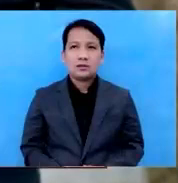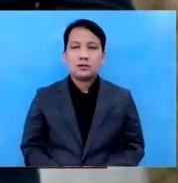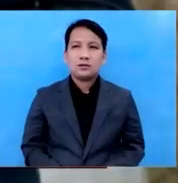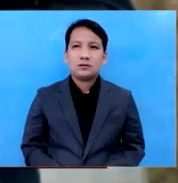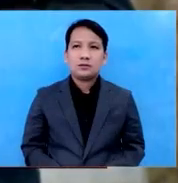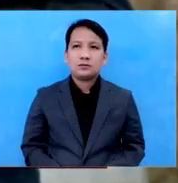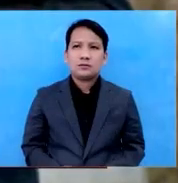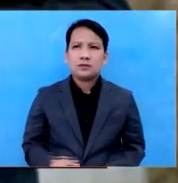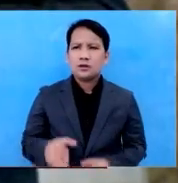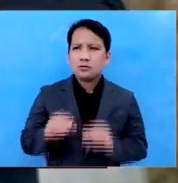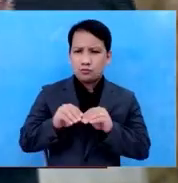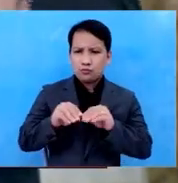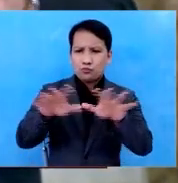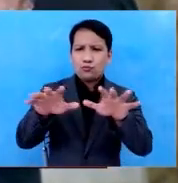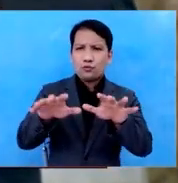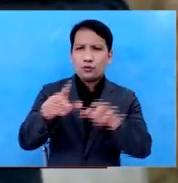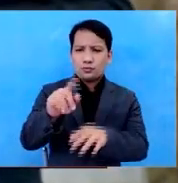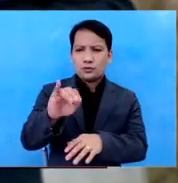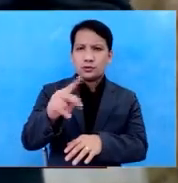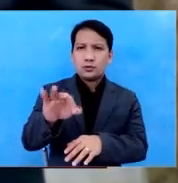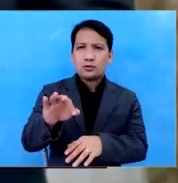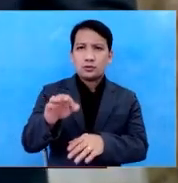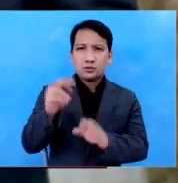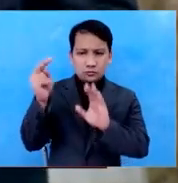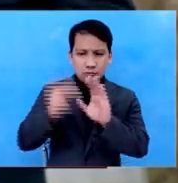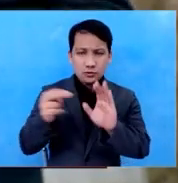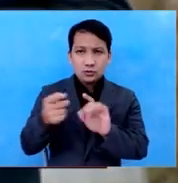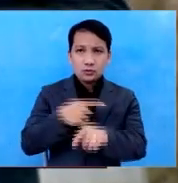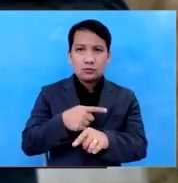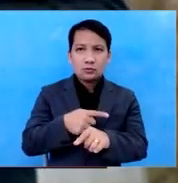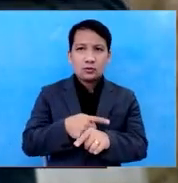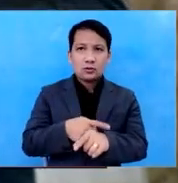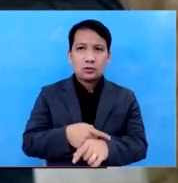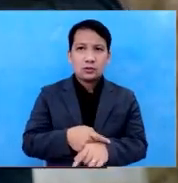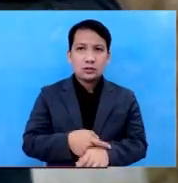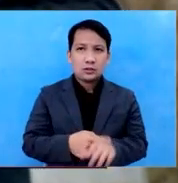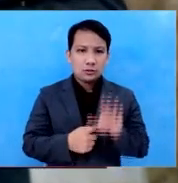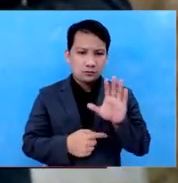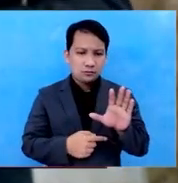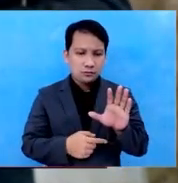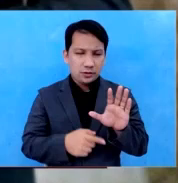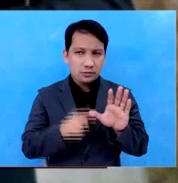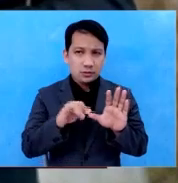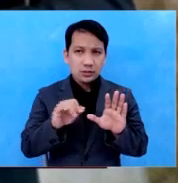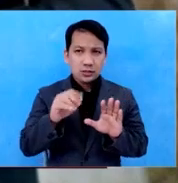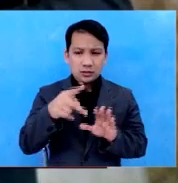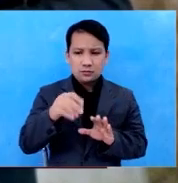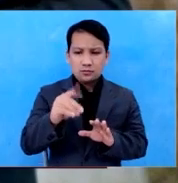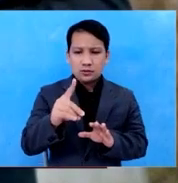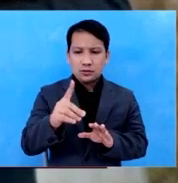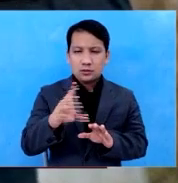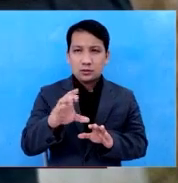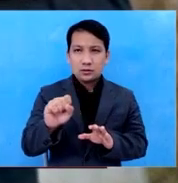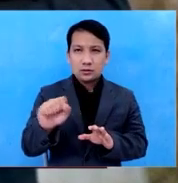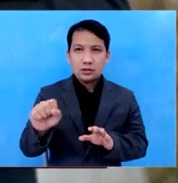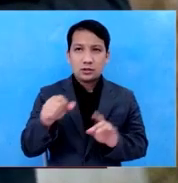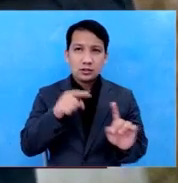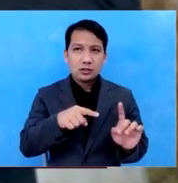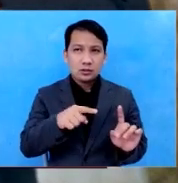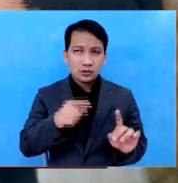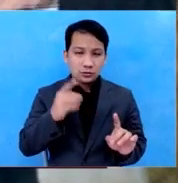Kamakailan, kumalat sa TikTok ang video na ito mula sa account ng 58 Take Podcast. Ang sabi po ng host na si Diogo